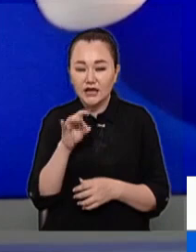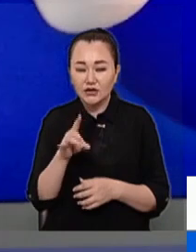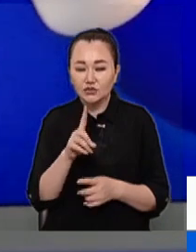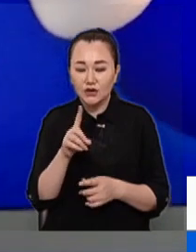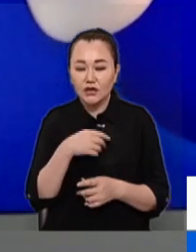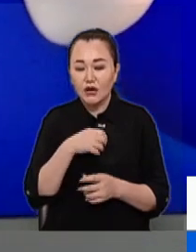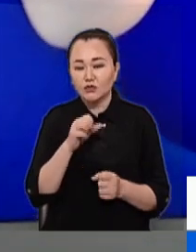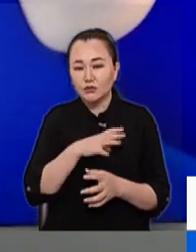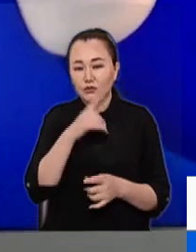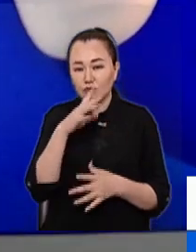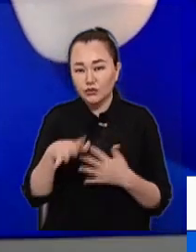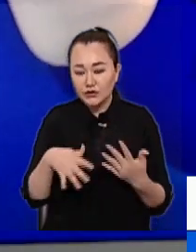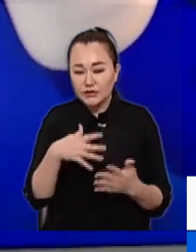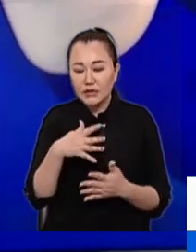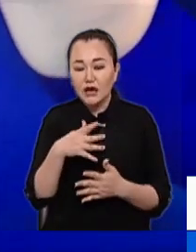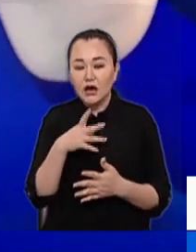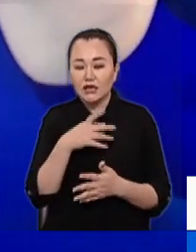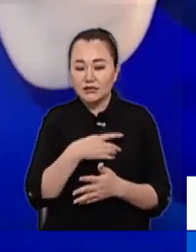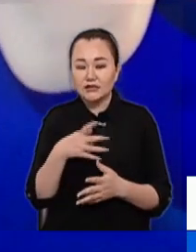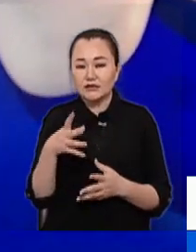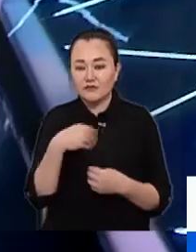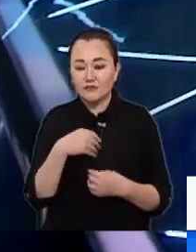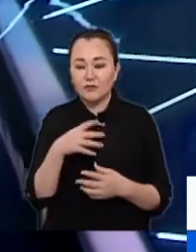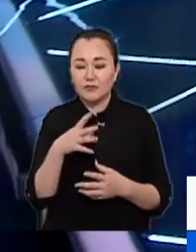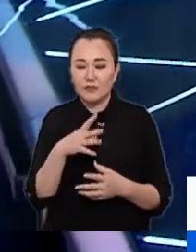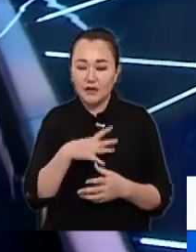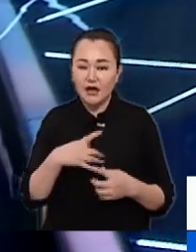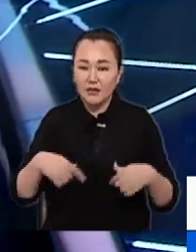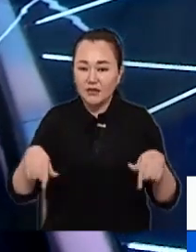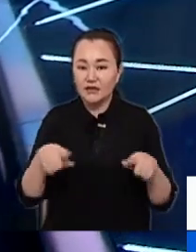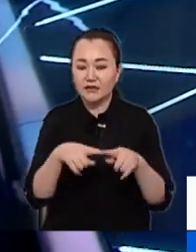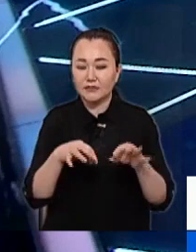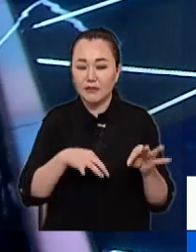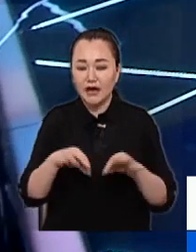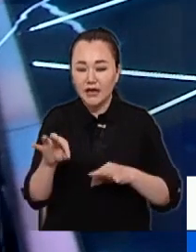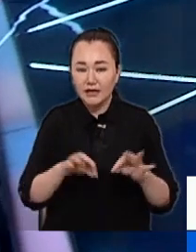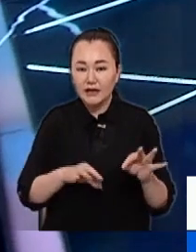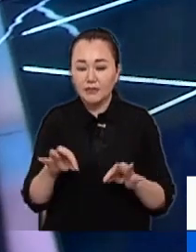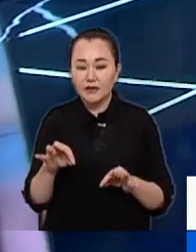что-то путать. И с нами же вместе мы объединились с проектом